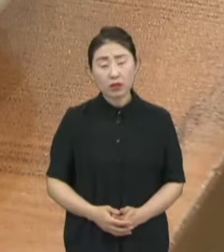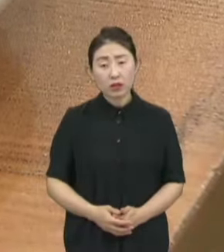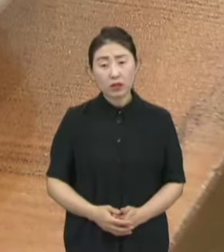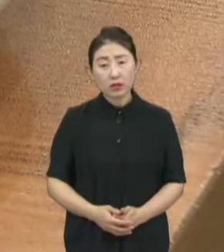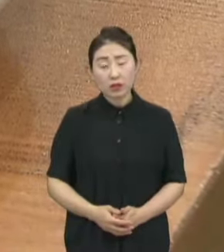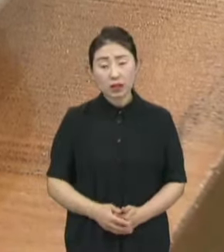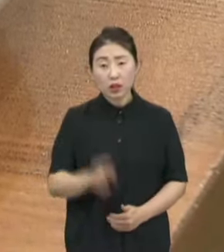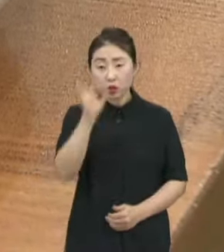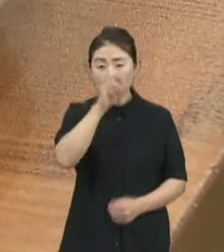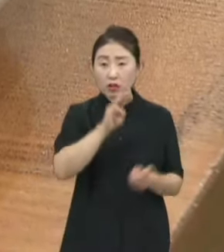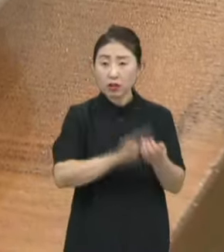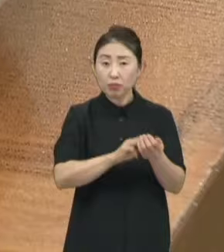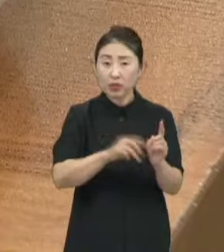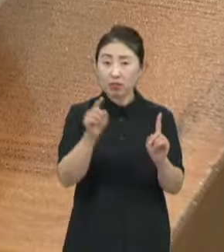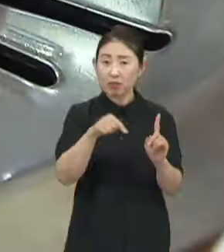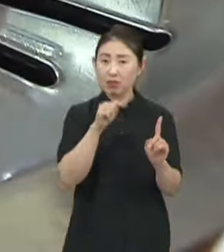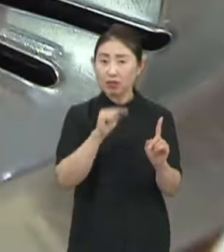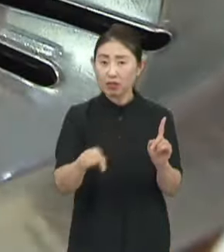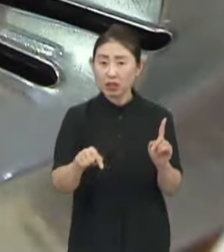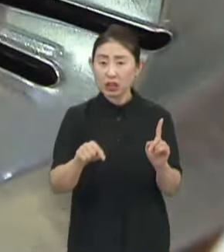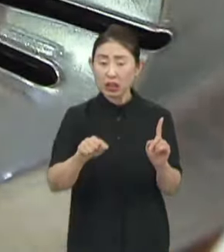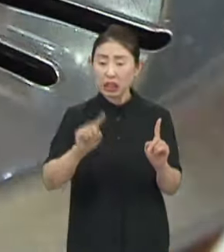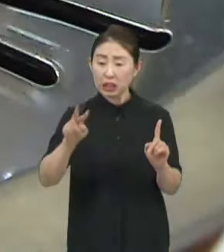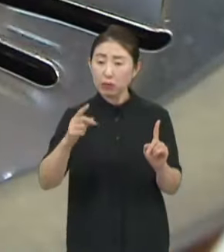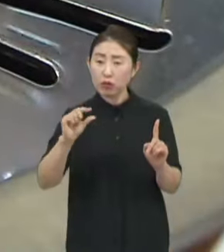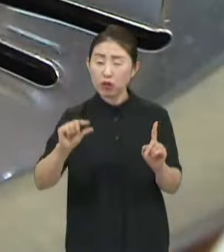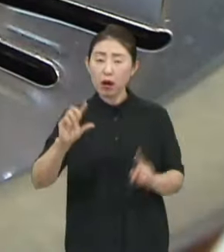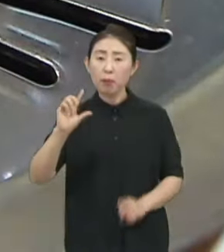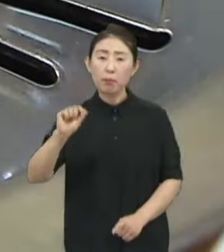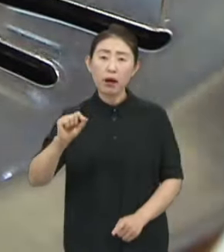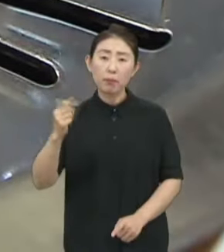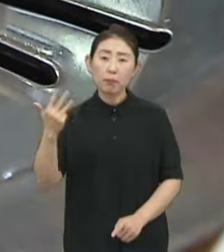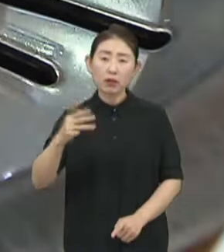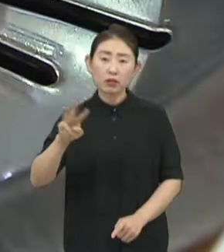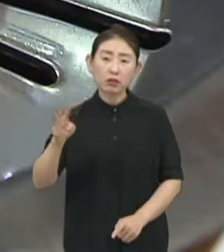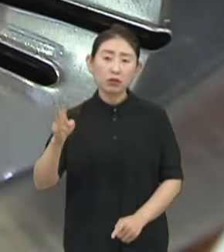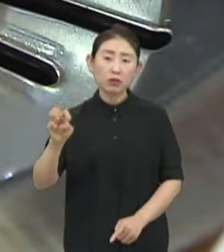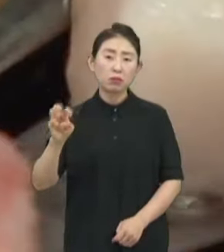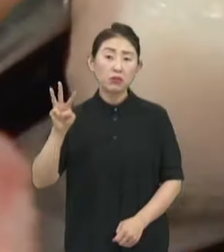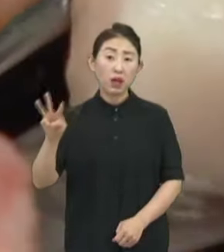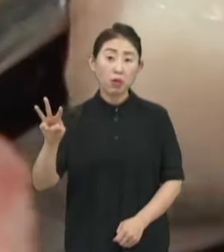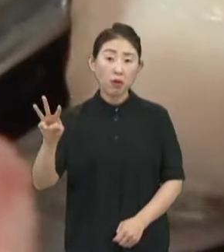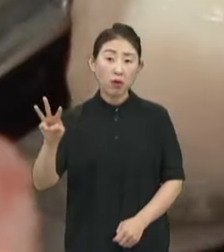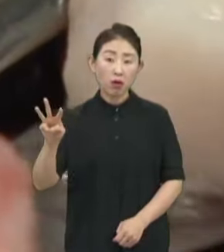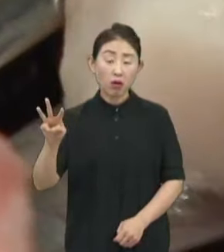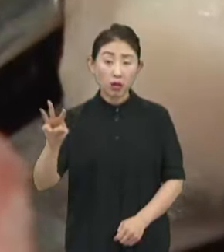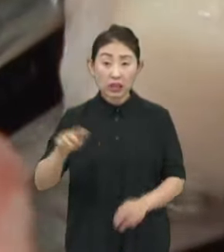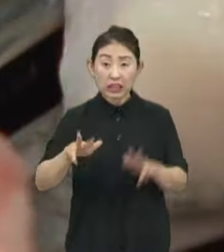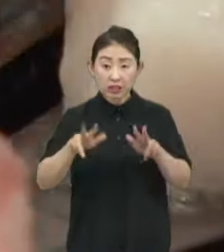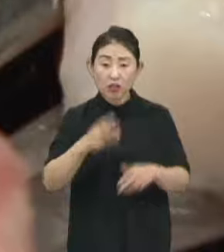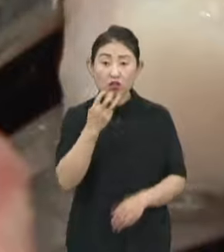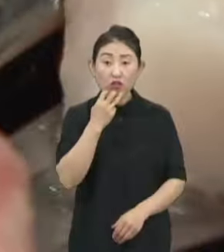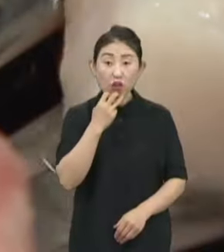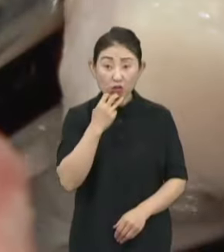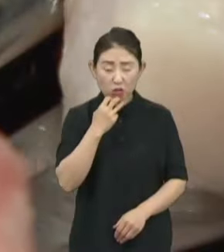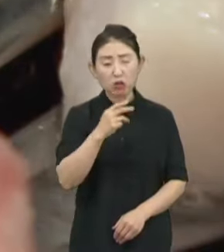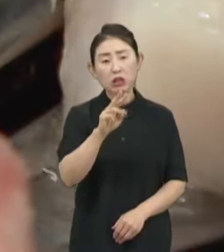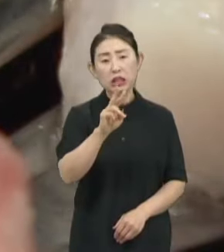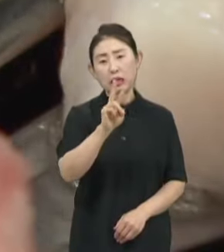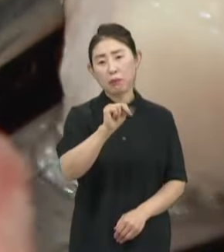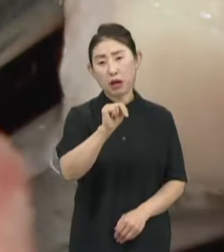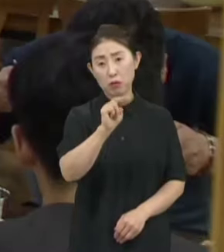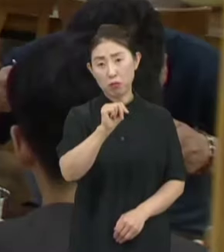외식 메뉴인 삼겹살 1인분의 경우 200g 기준 18,333원으로 2만 원을 돌파한 서울에 이어 두